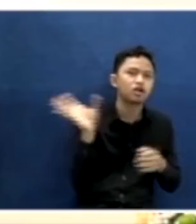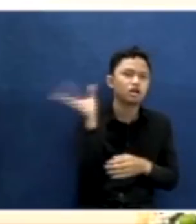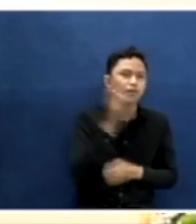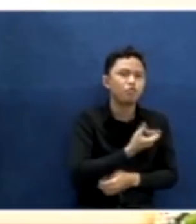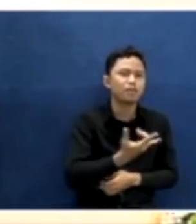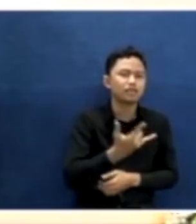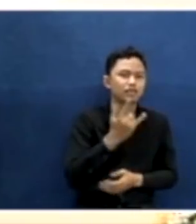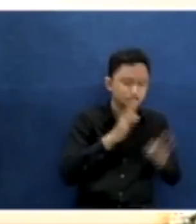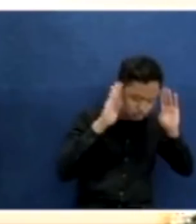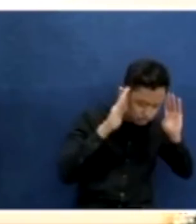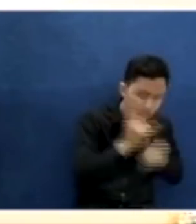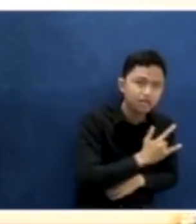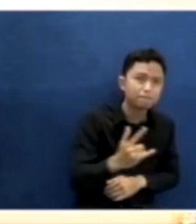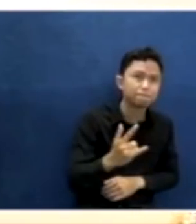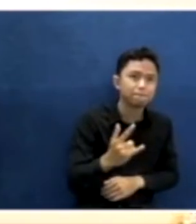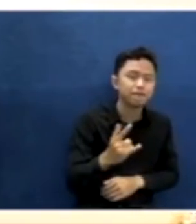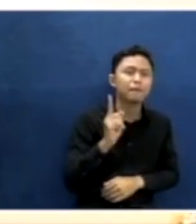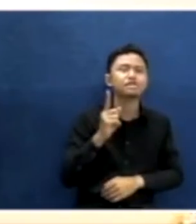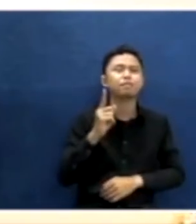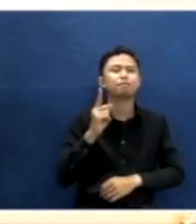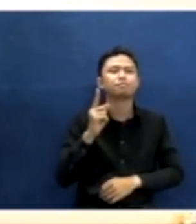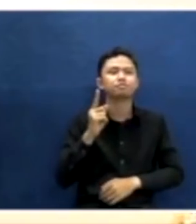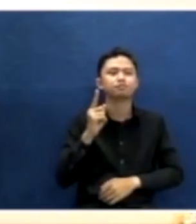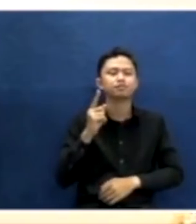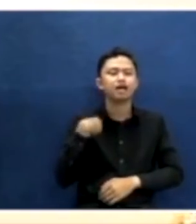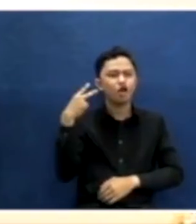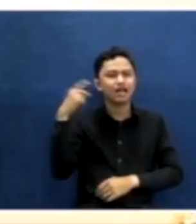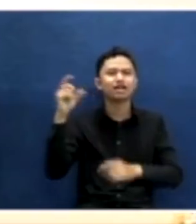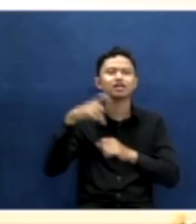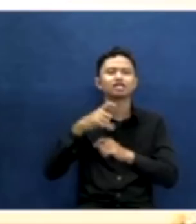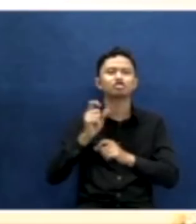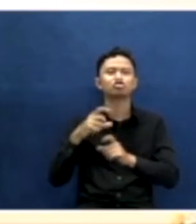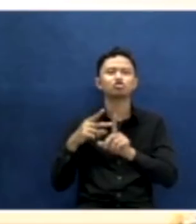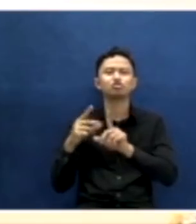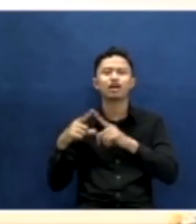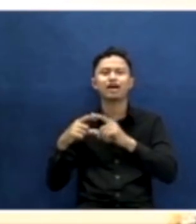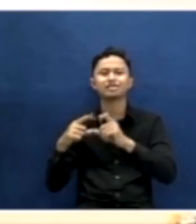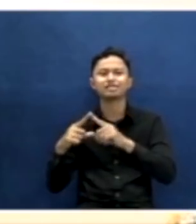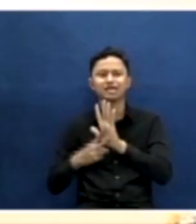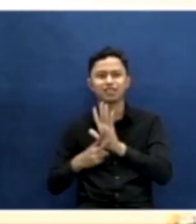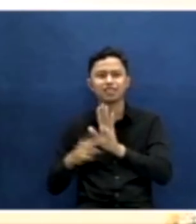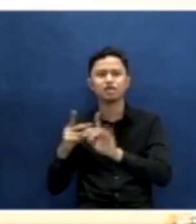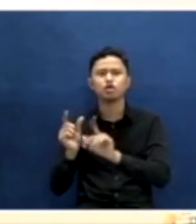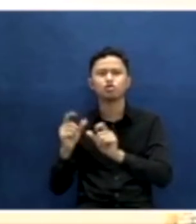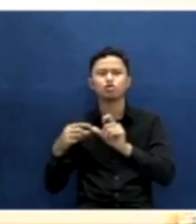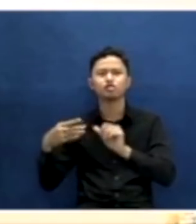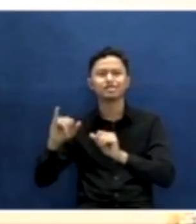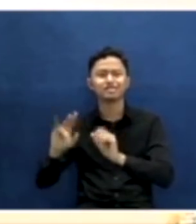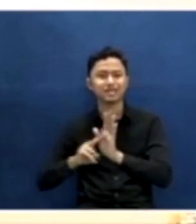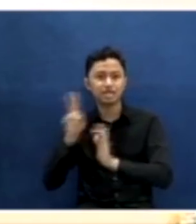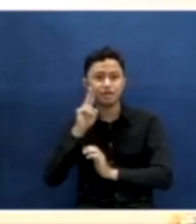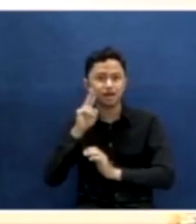sampai Abdullah bin Mas'ud itu pernah ngangkat sujudnya untuk memastikan Apakah Rasulullah sudah Bangkit Dari Sujud atau belum ketika mendapati Rasulullah masih